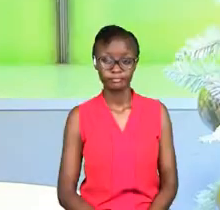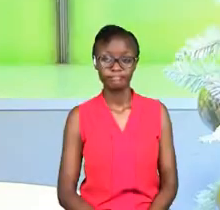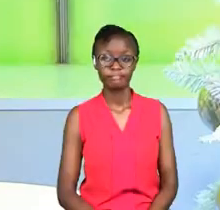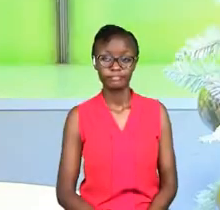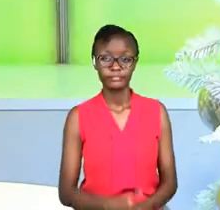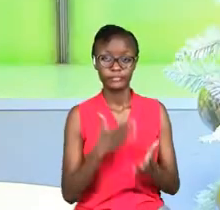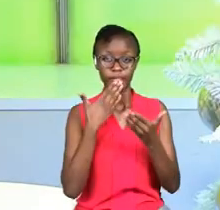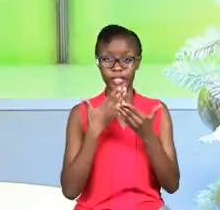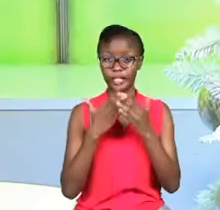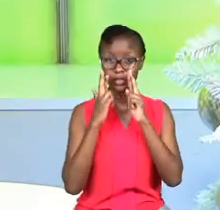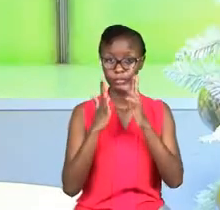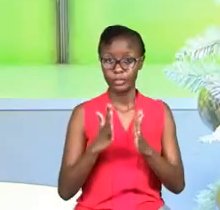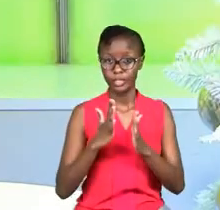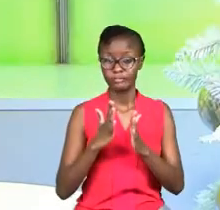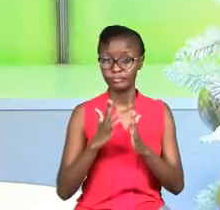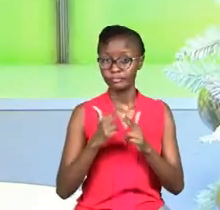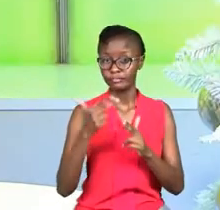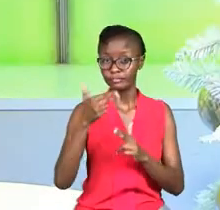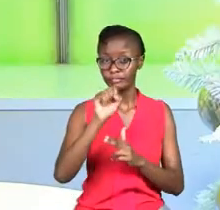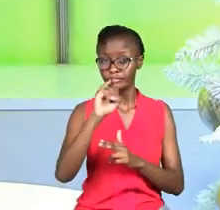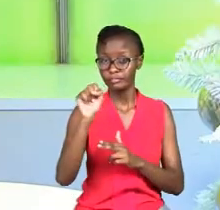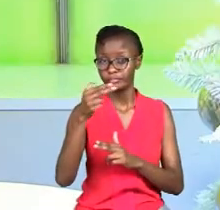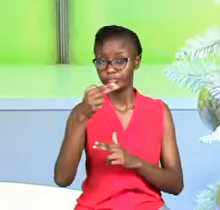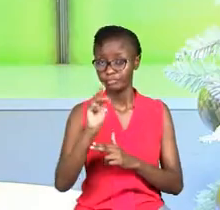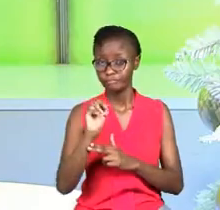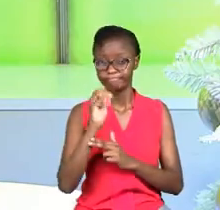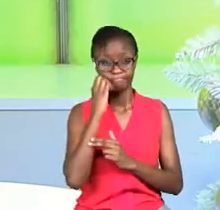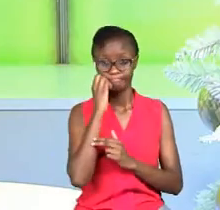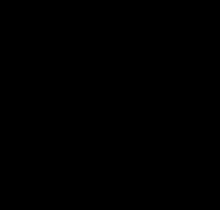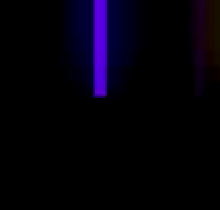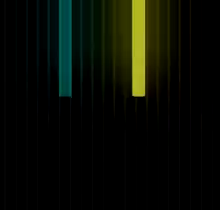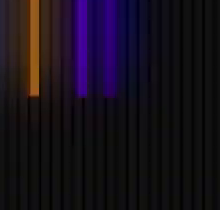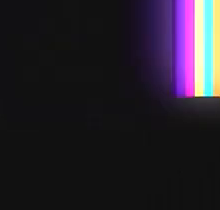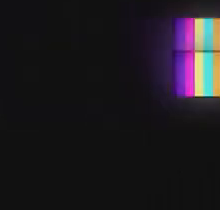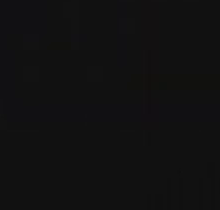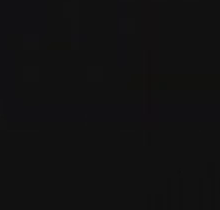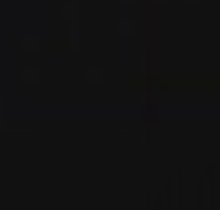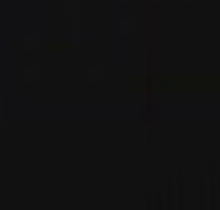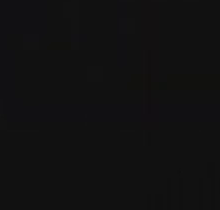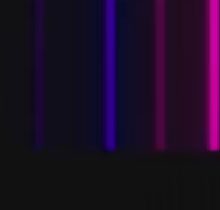Asante sana Hashim. Ni hali ambayo si nzuri katika maeneo mengi ya kaskazini mwa Kenya.